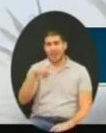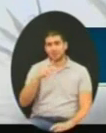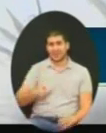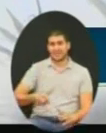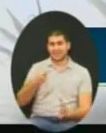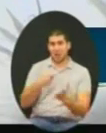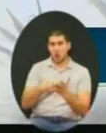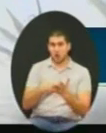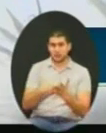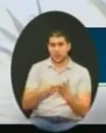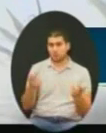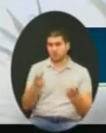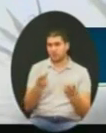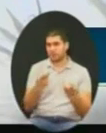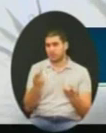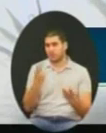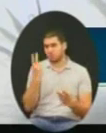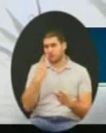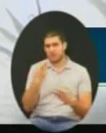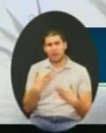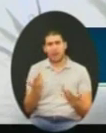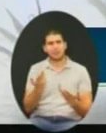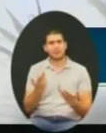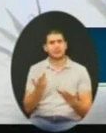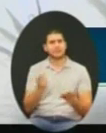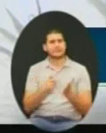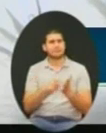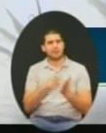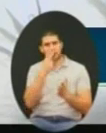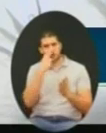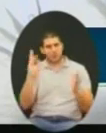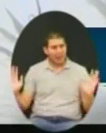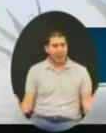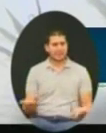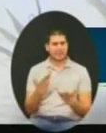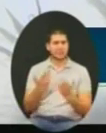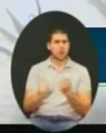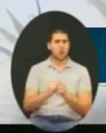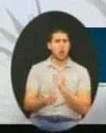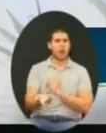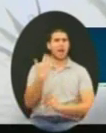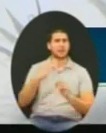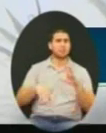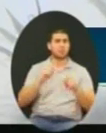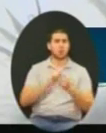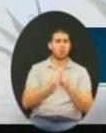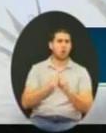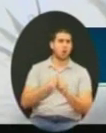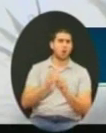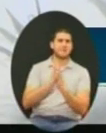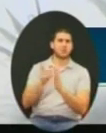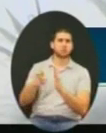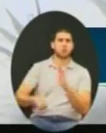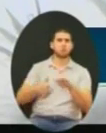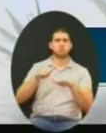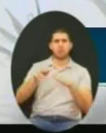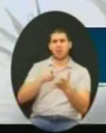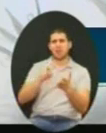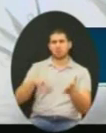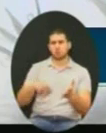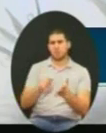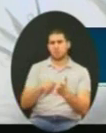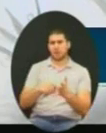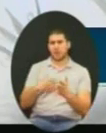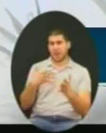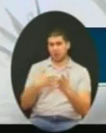ולשר האוצר כמובן שום סיבה לנסות ולזרז או להקדים את הבחירות, או לקרוא לראש הממשלה לפרוש עקב החקירות.